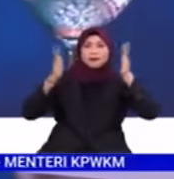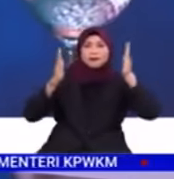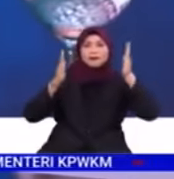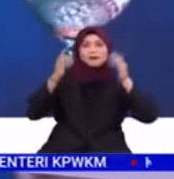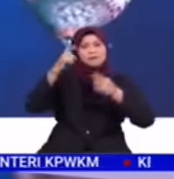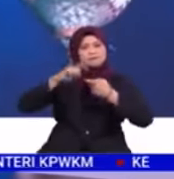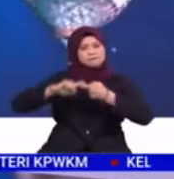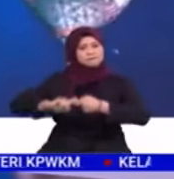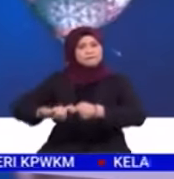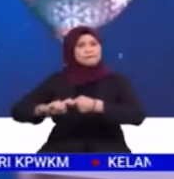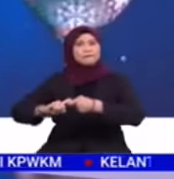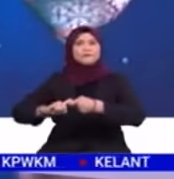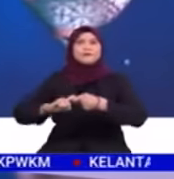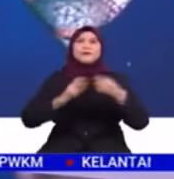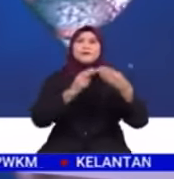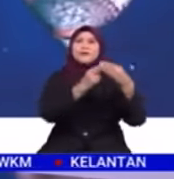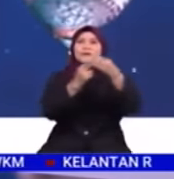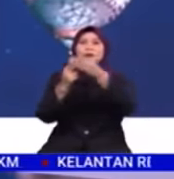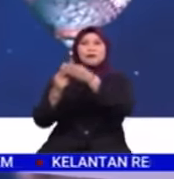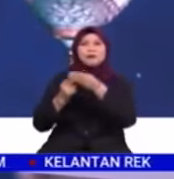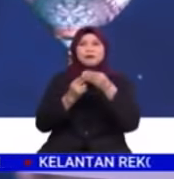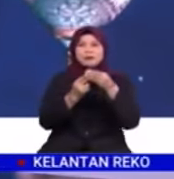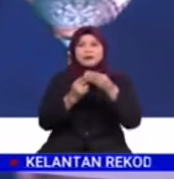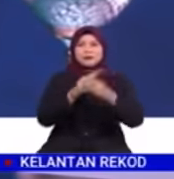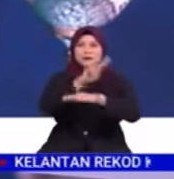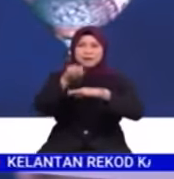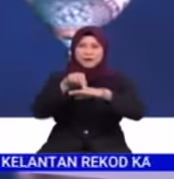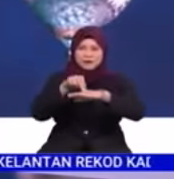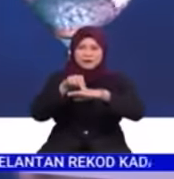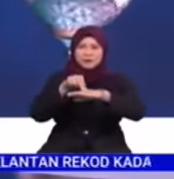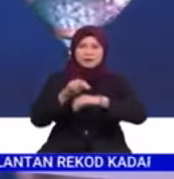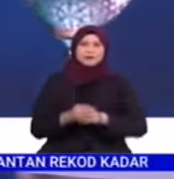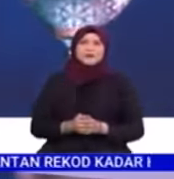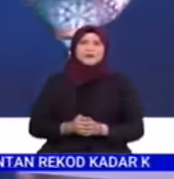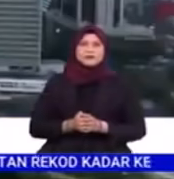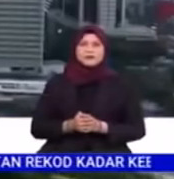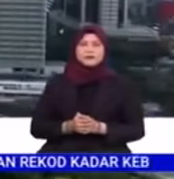bagi mengeratkan hubungan ke arah perpaduan nasional